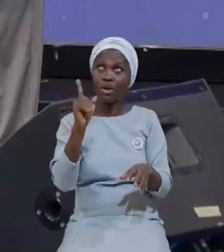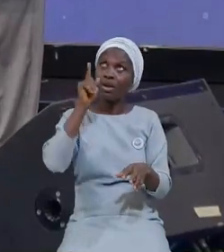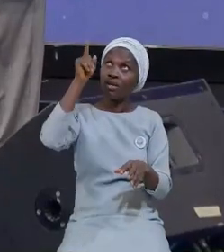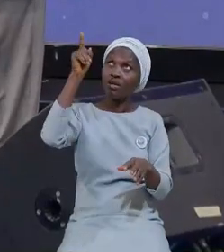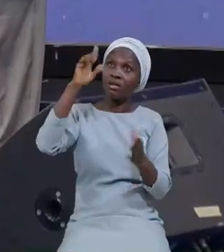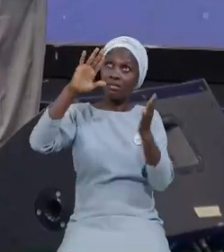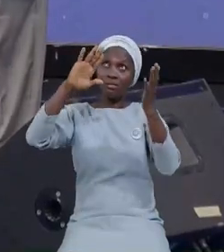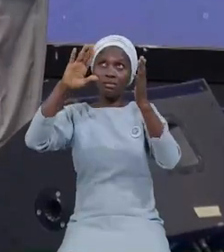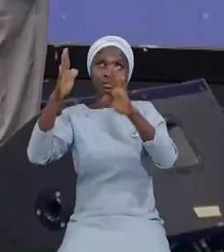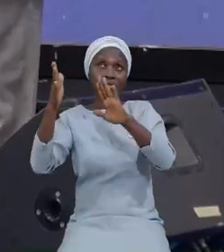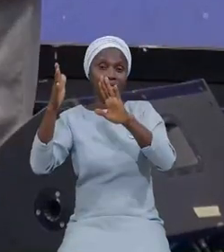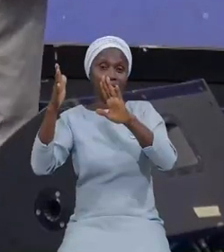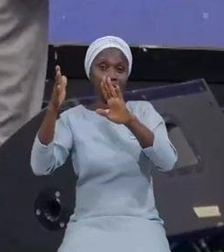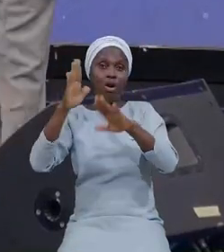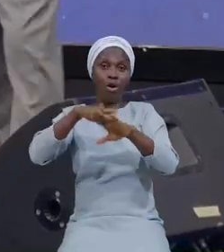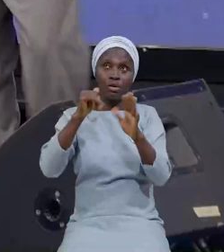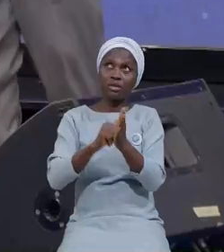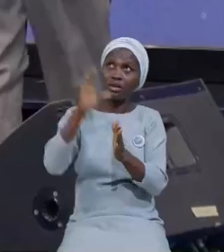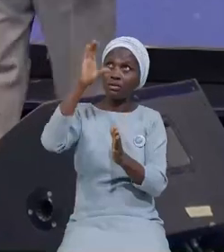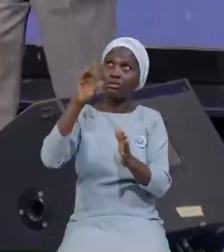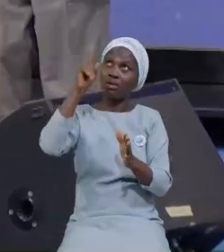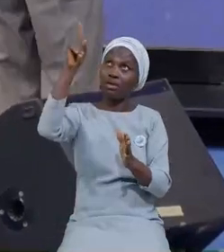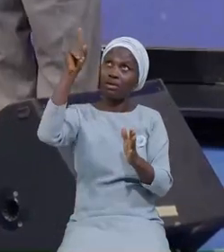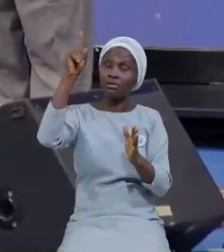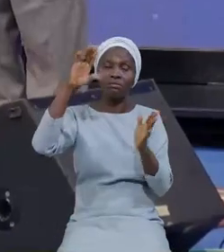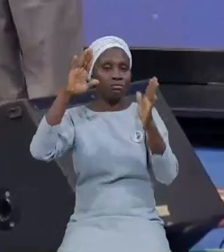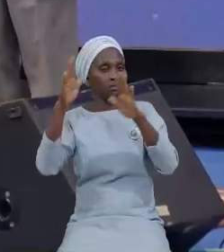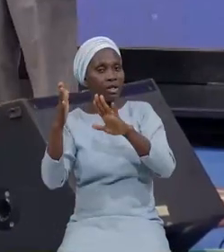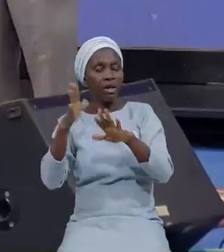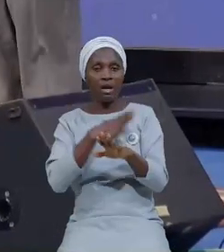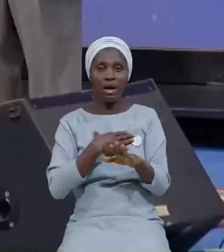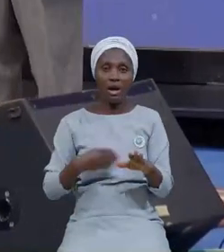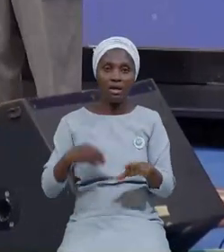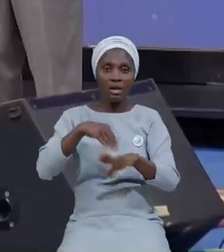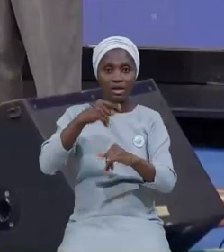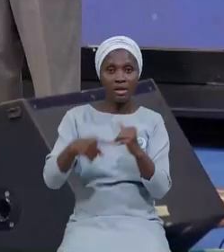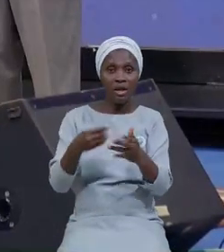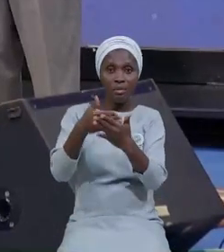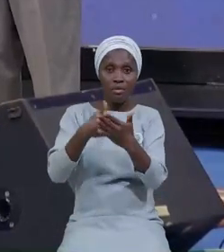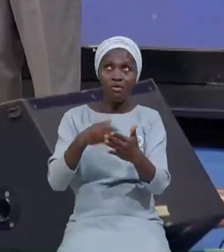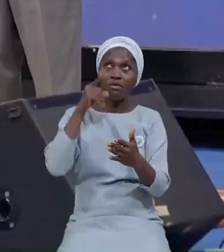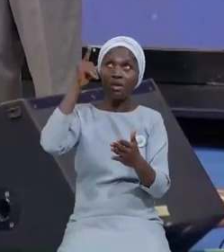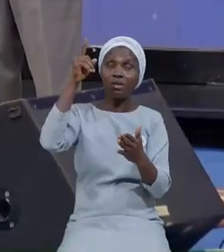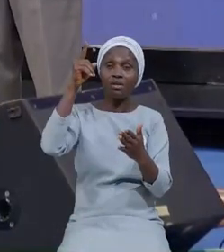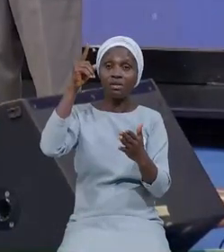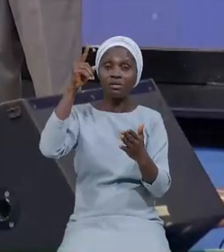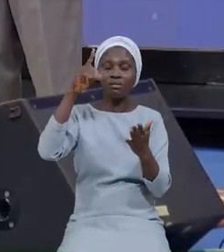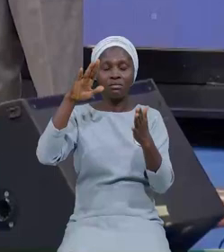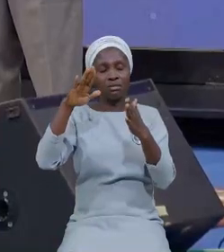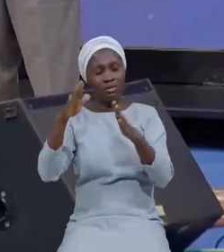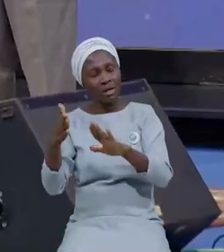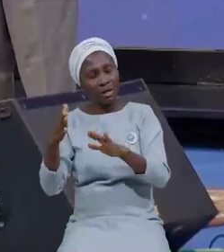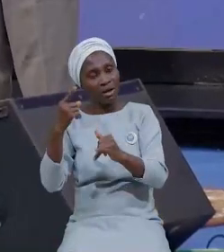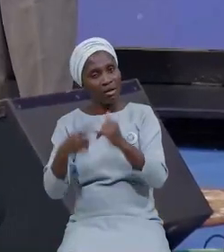il est mort sur cette croix il est mort et à la fin avant qu'il ne